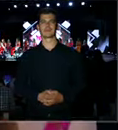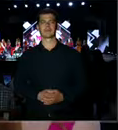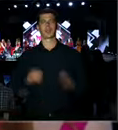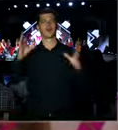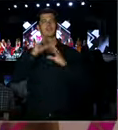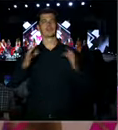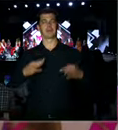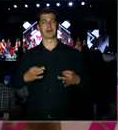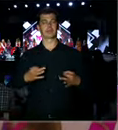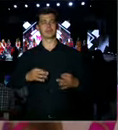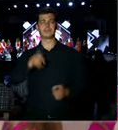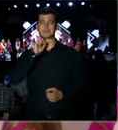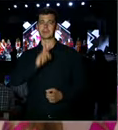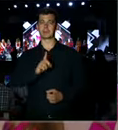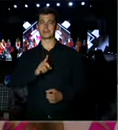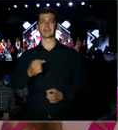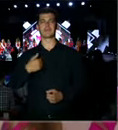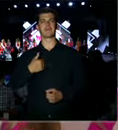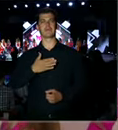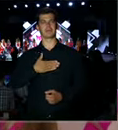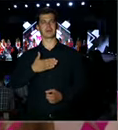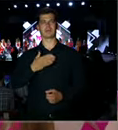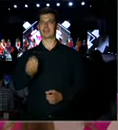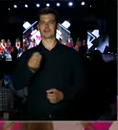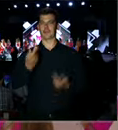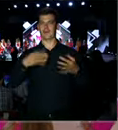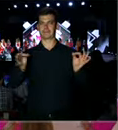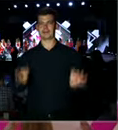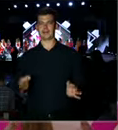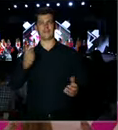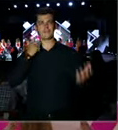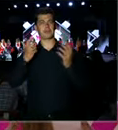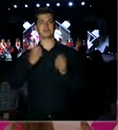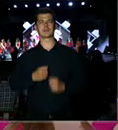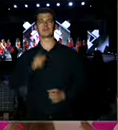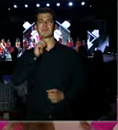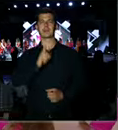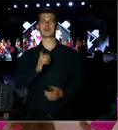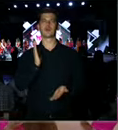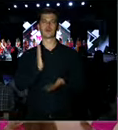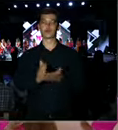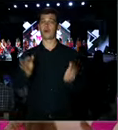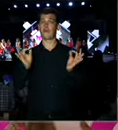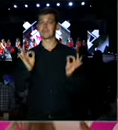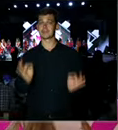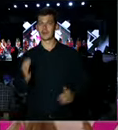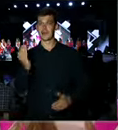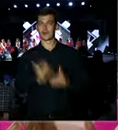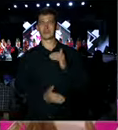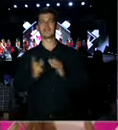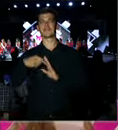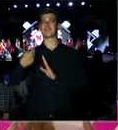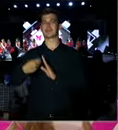Szanowni Państwo, oczywiście mamy nieoficjalne informacje, że wersja oficjalna, ostateczna wersja